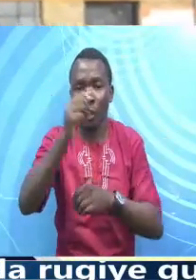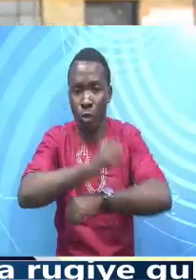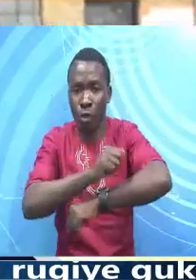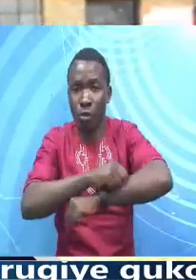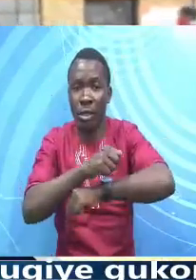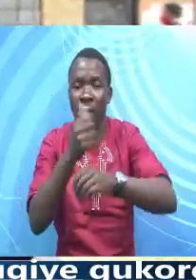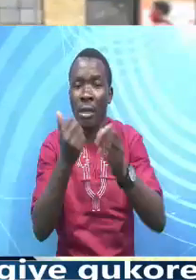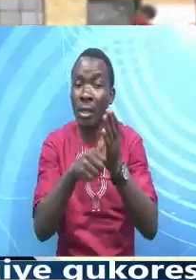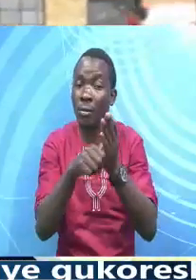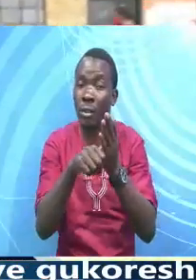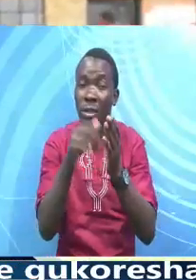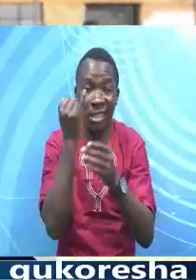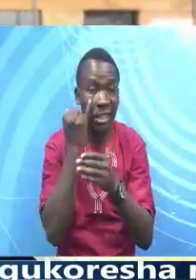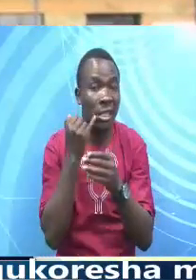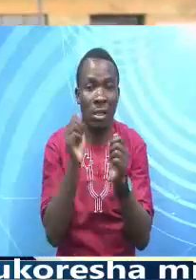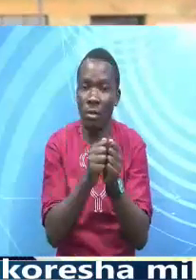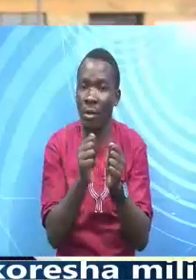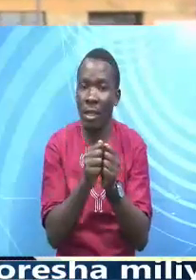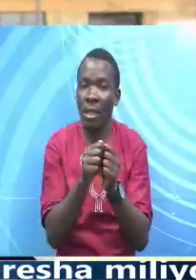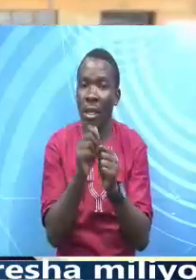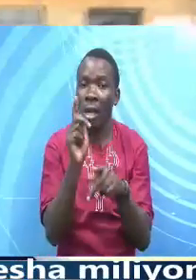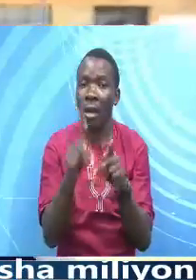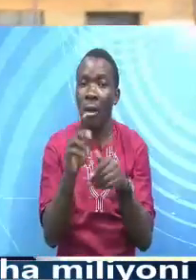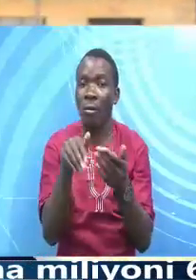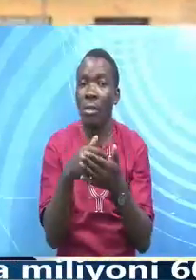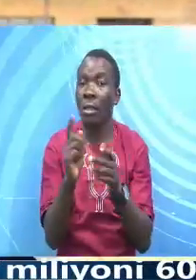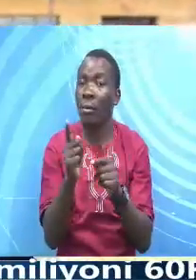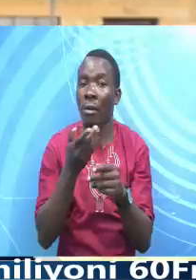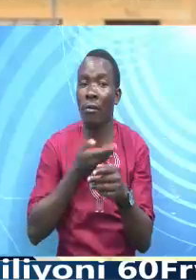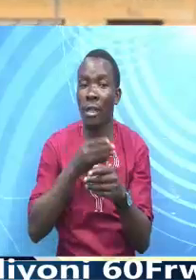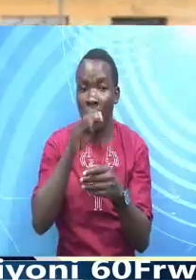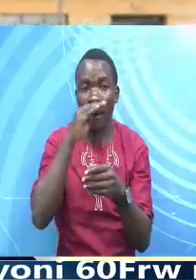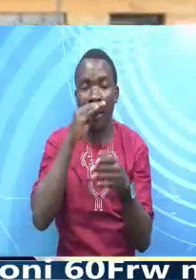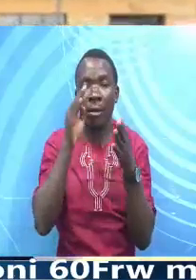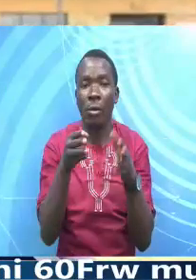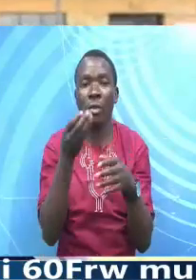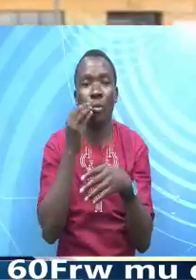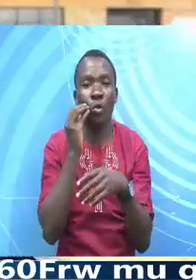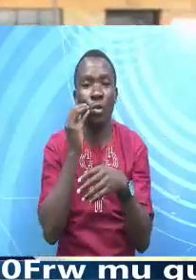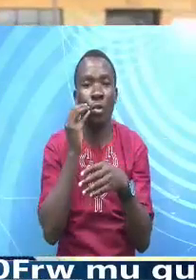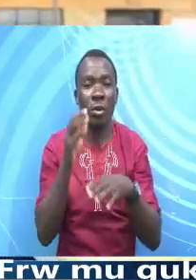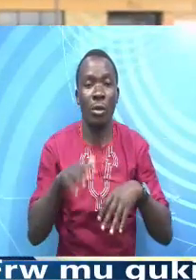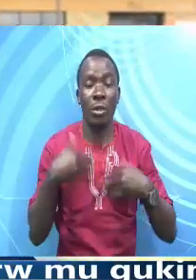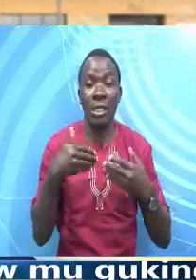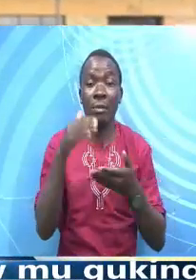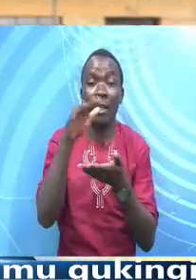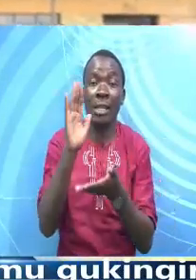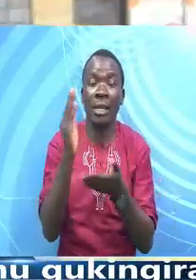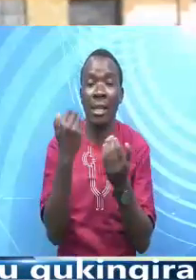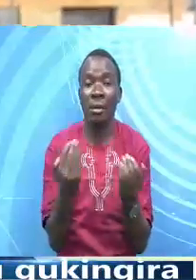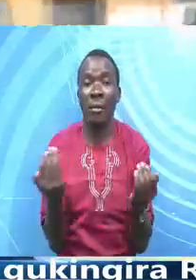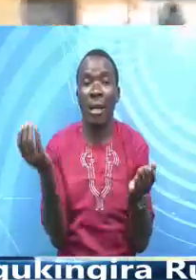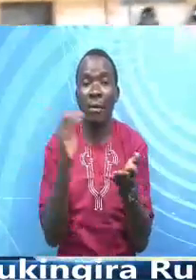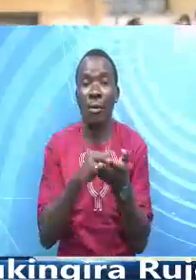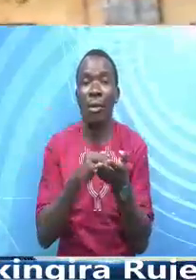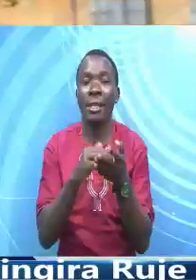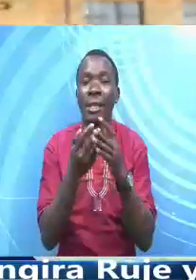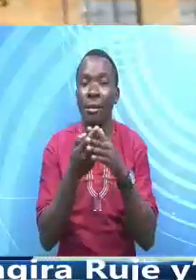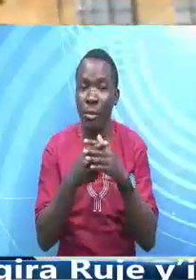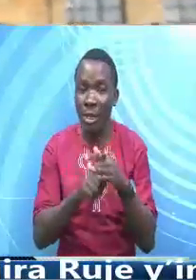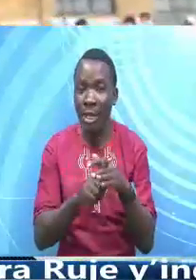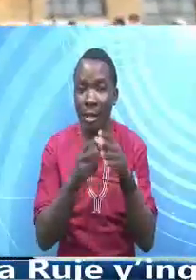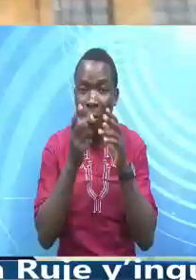kandi abantu benshi ntabwo bose bagira abakozi mu ngo biradushimishije cyane yuko abana bongeye batangiye urabona n'indero